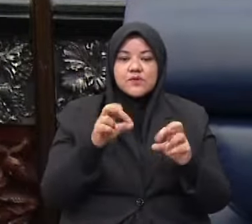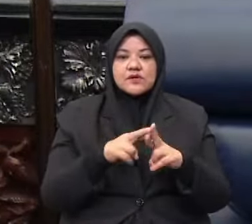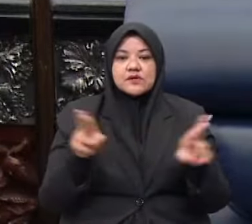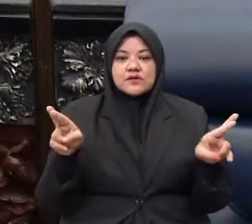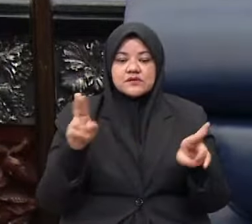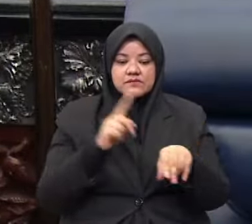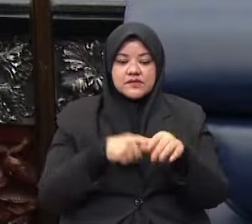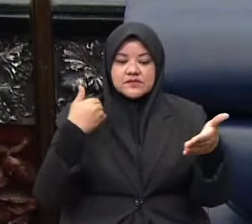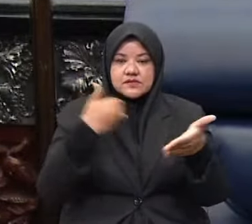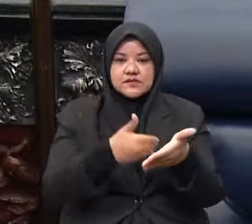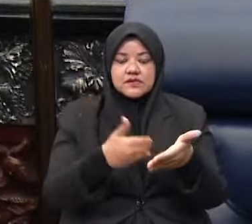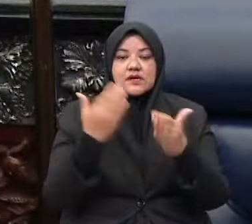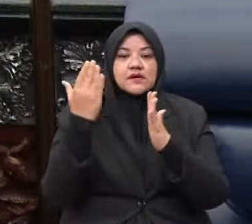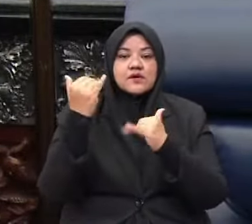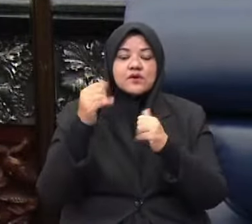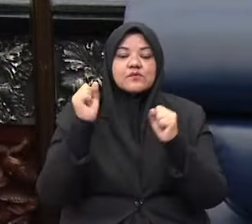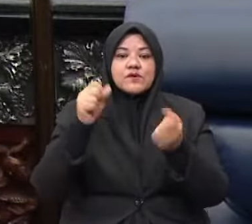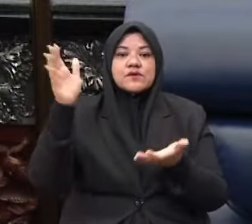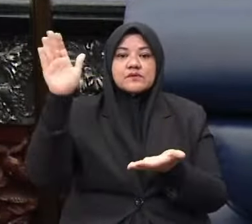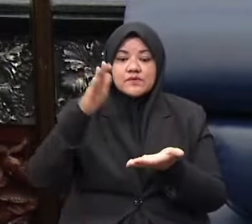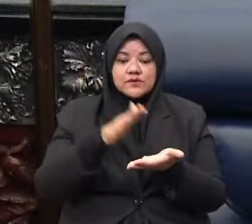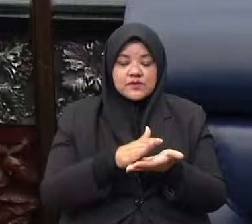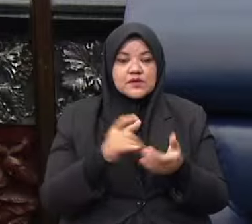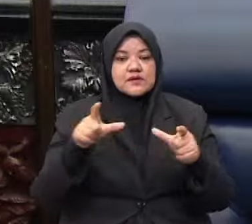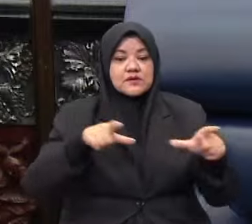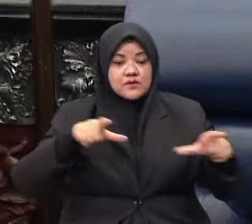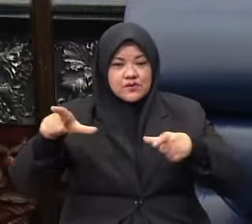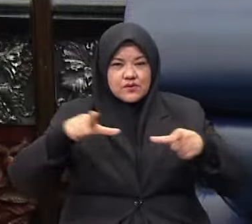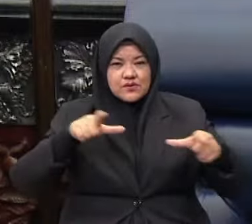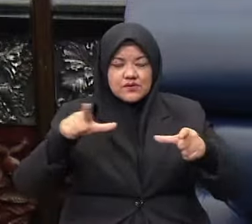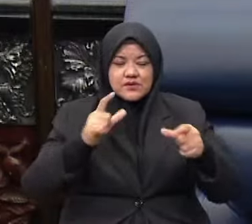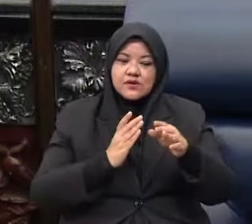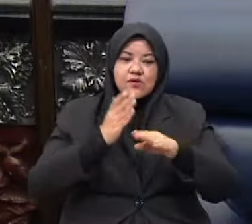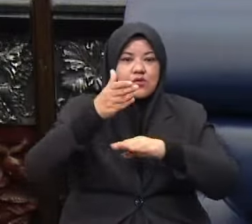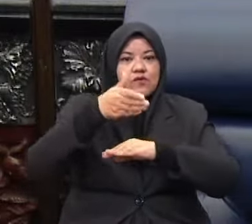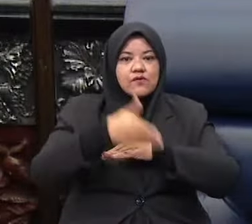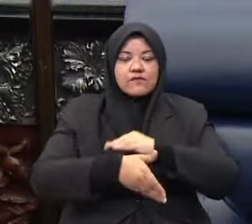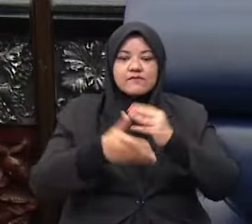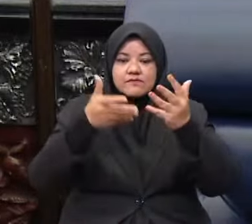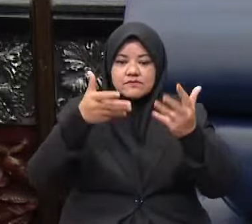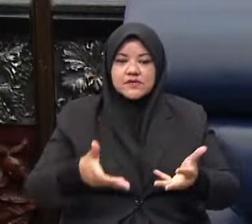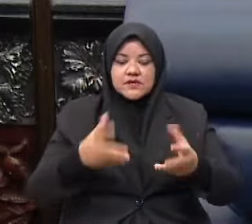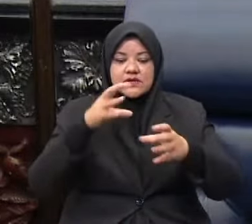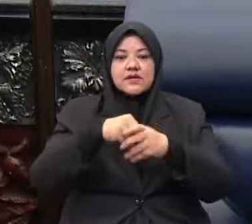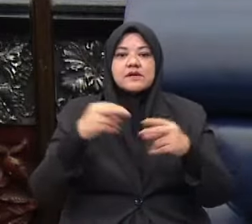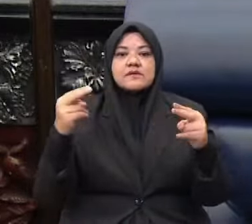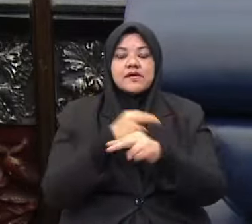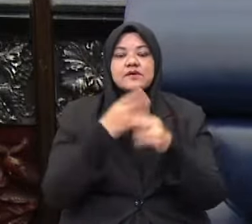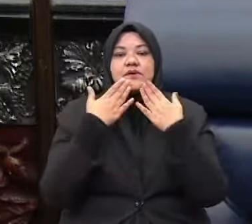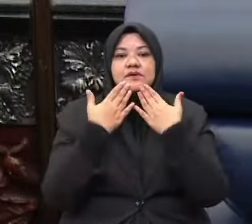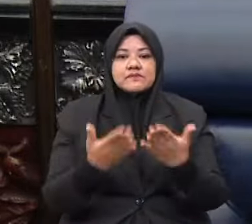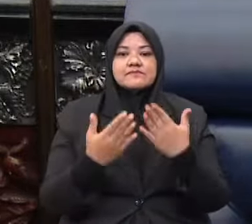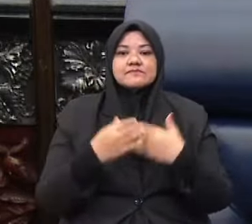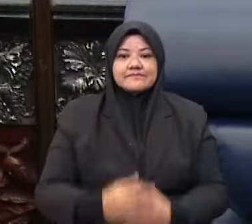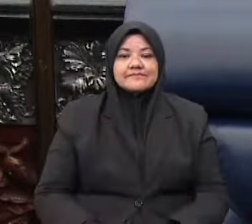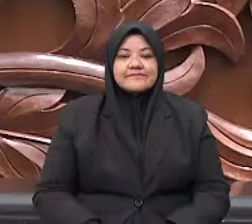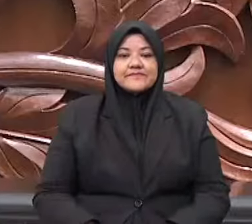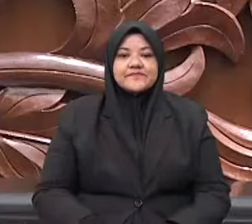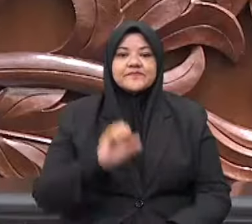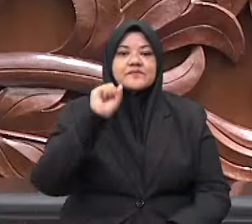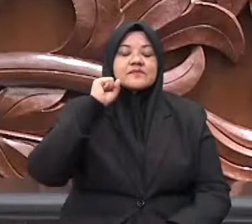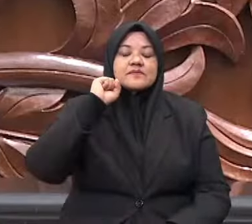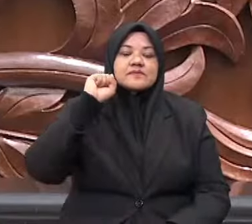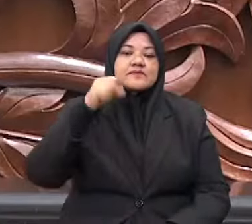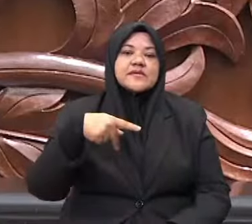lancarkan dalam masa terdekat ini supaya mengurangkan kenderaan-kenderaan berat yang overloading ini masuk ke dalam Debor Raya. Terima kasih. Sungai